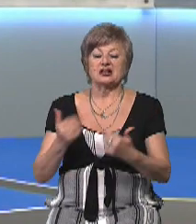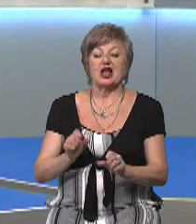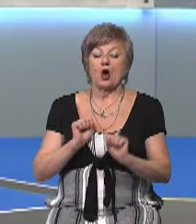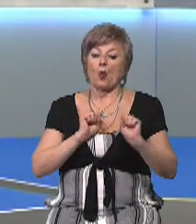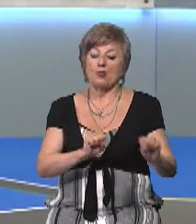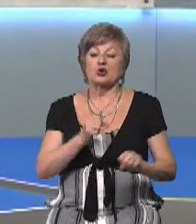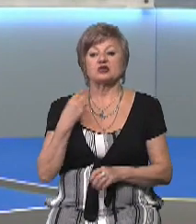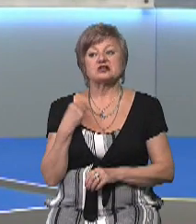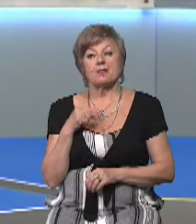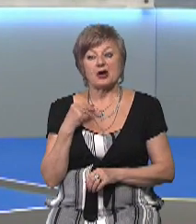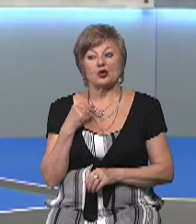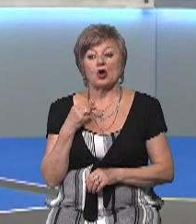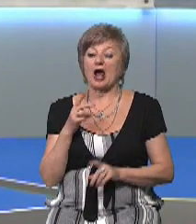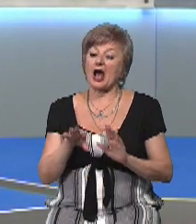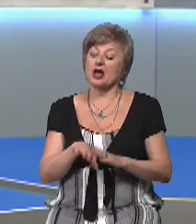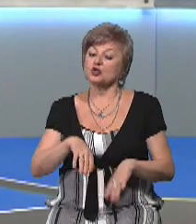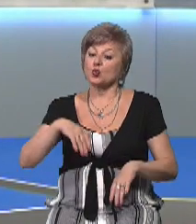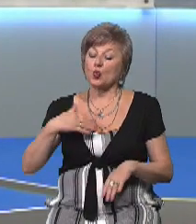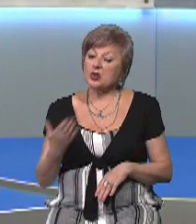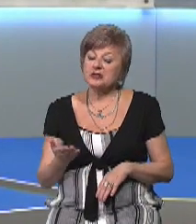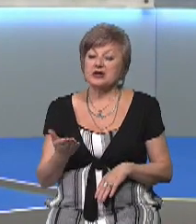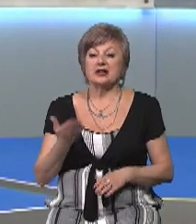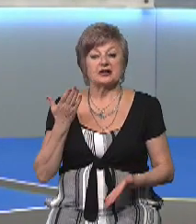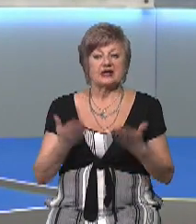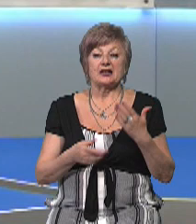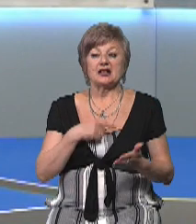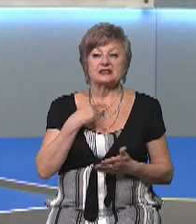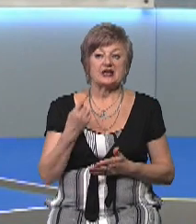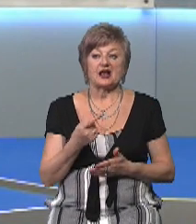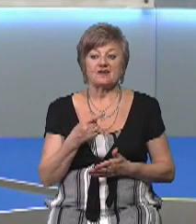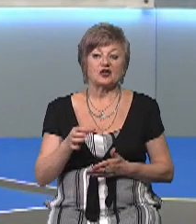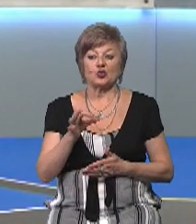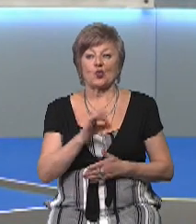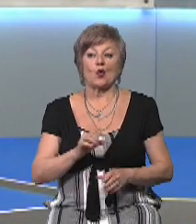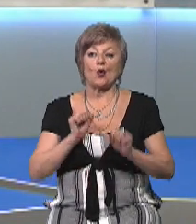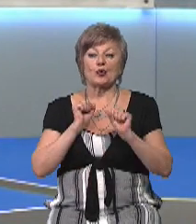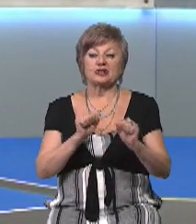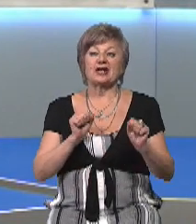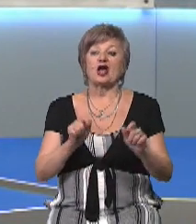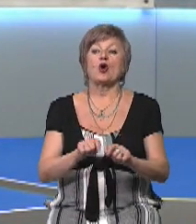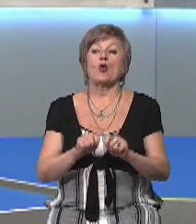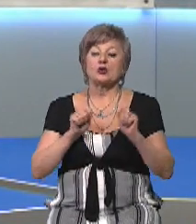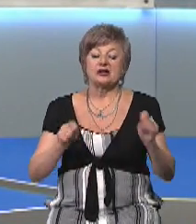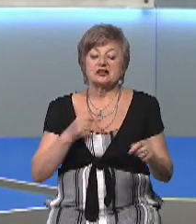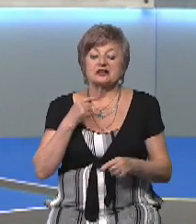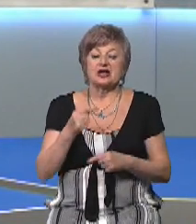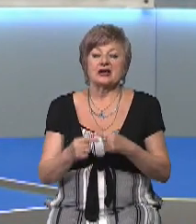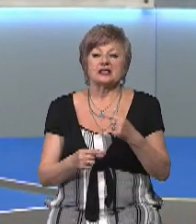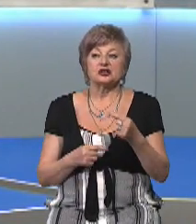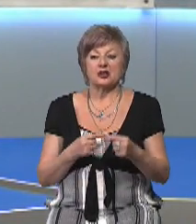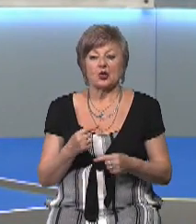Запоріжжя. Але з іншого боку, якщо говорити про оборону, то відкривалося внаслідок